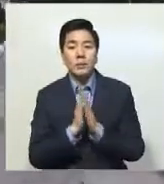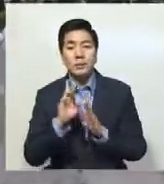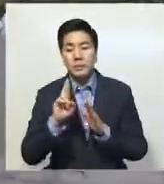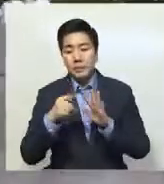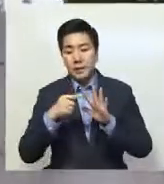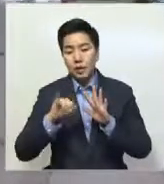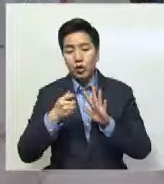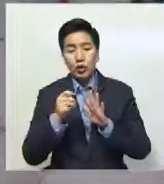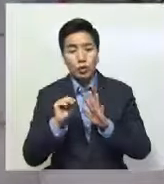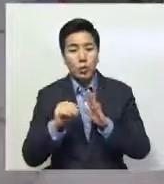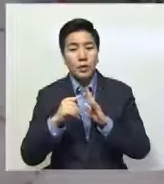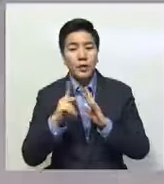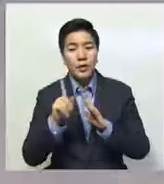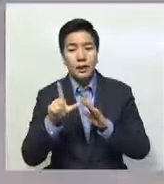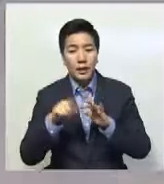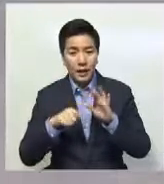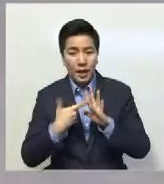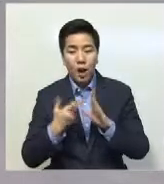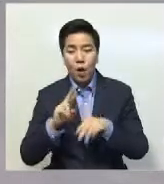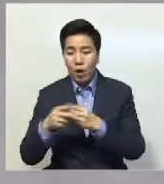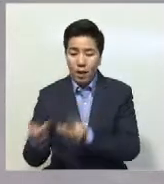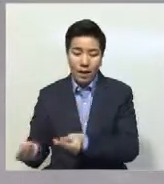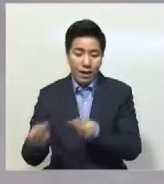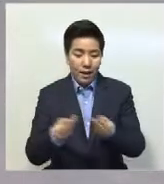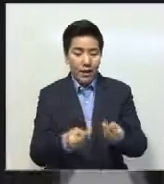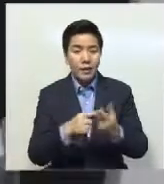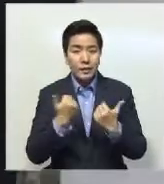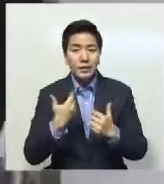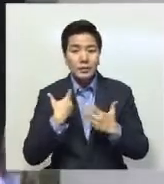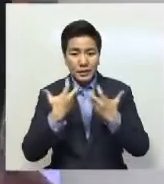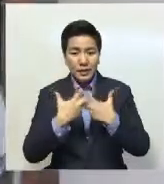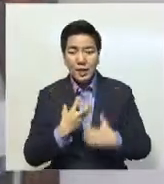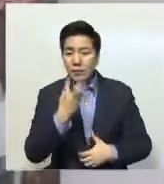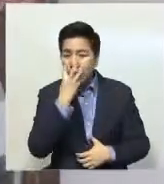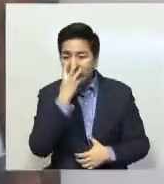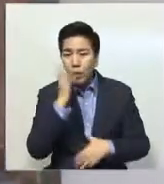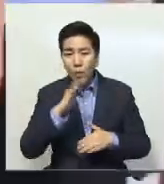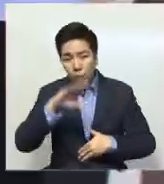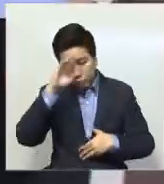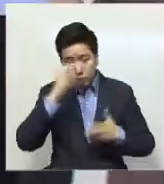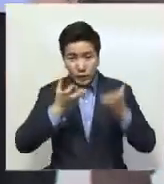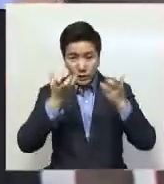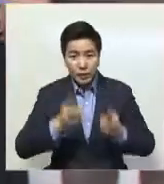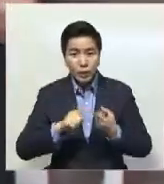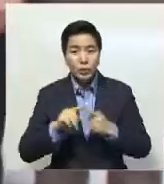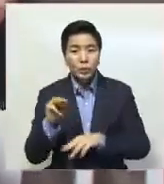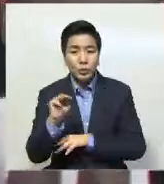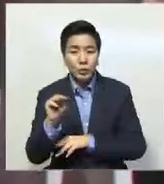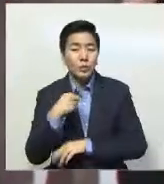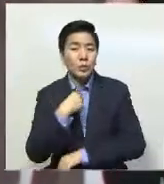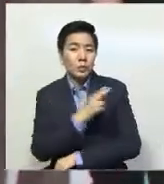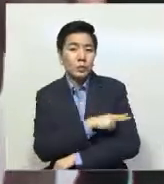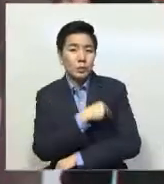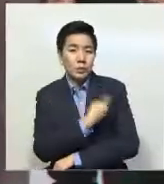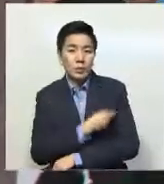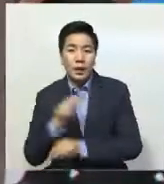อบรถพยาบาลฉุกเฉินแบบกระบะยกสูงขับเคลื่อน4ล้อและเครื่องช่วยหายใจสำหรับผู้ป่วยหนักจากมูลนิธิโรงพยาบาลพระ